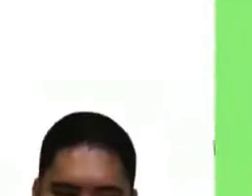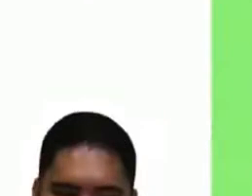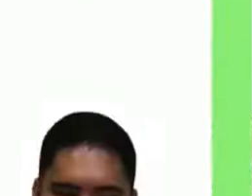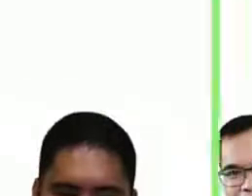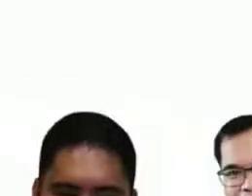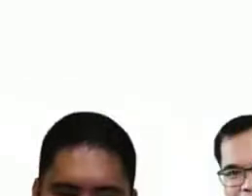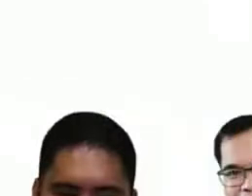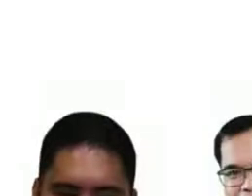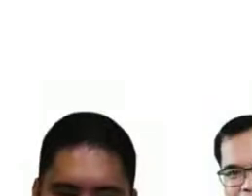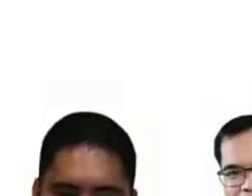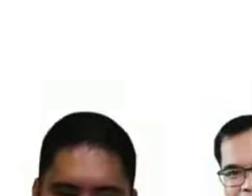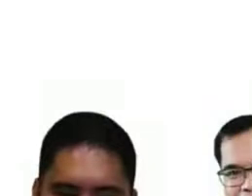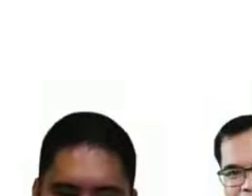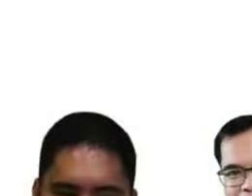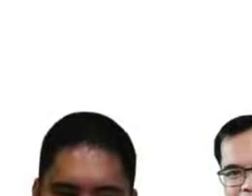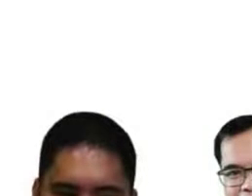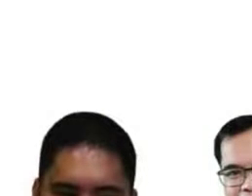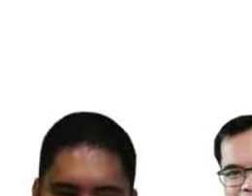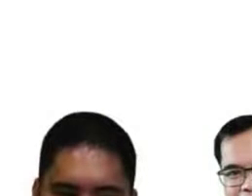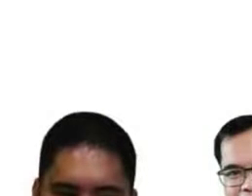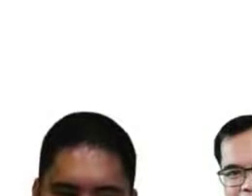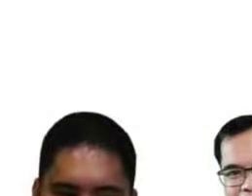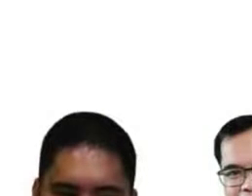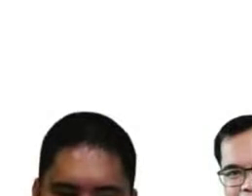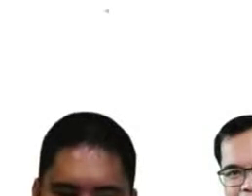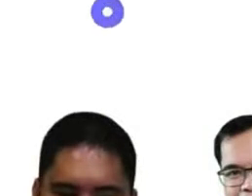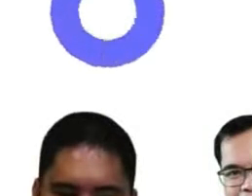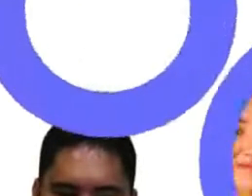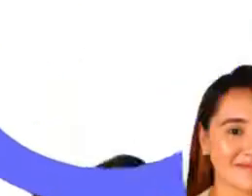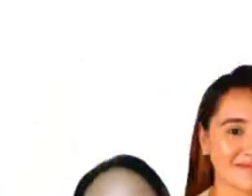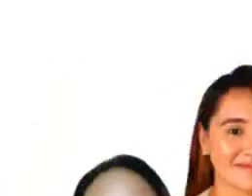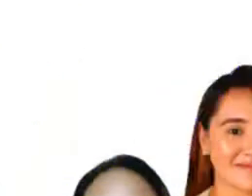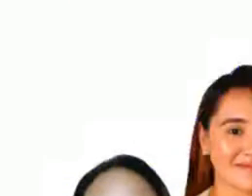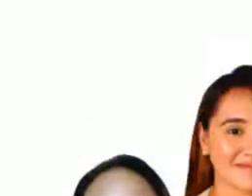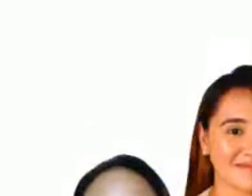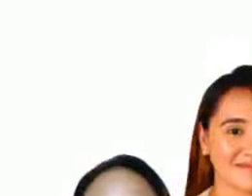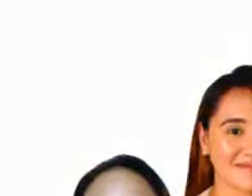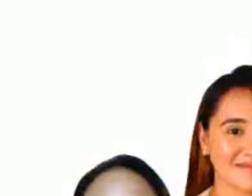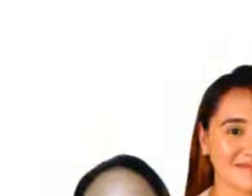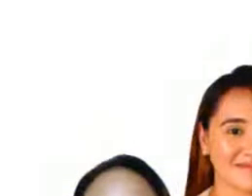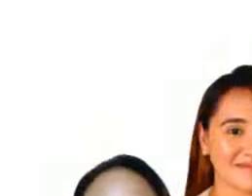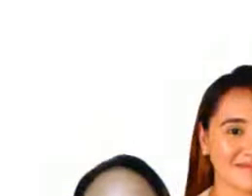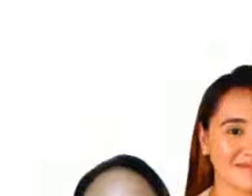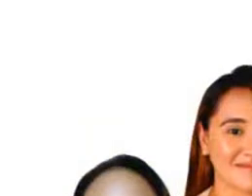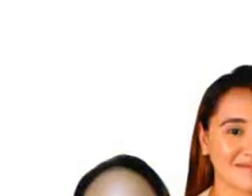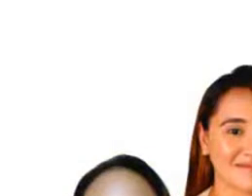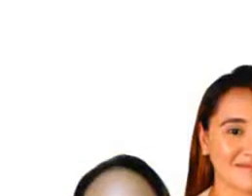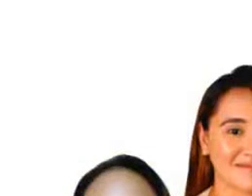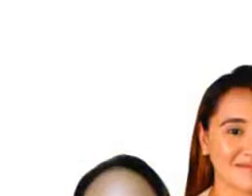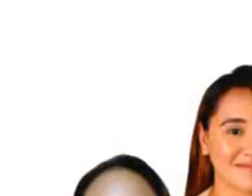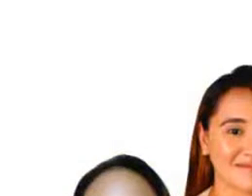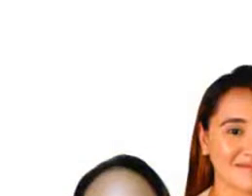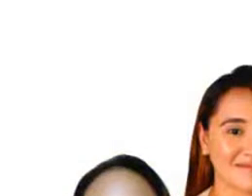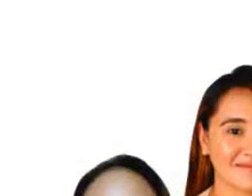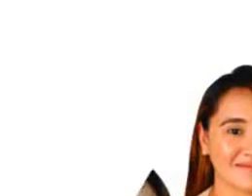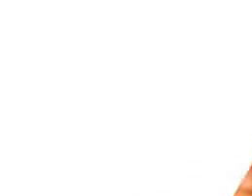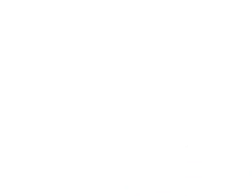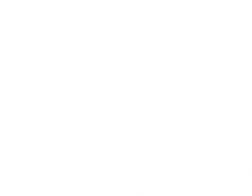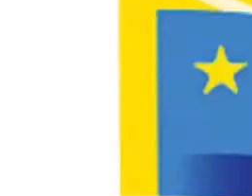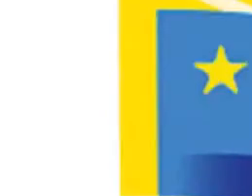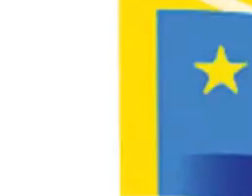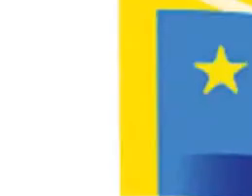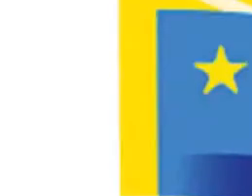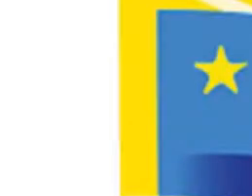We'll back. Sa special education, palaging masaya.